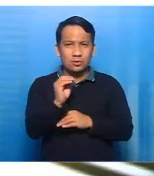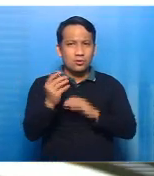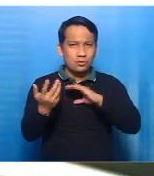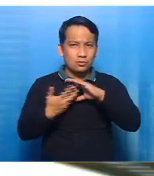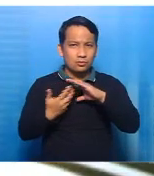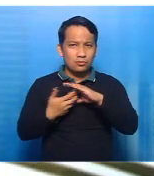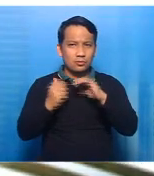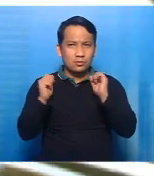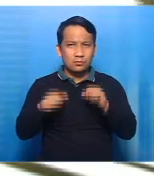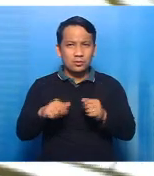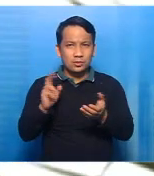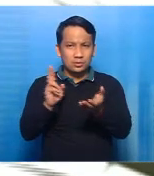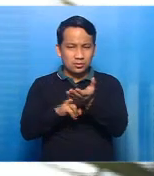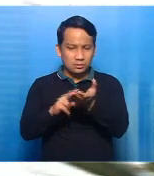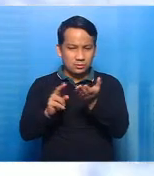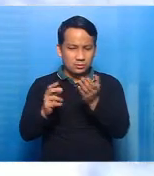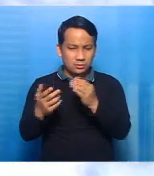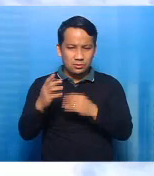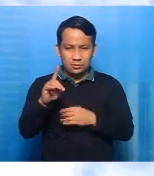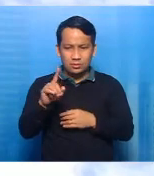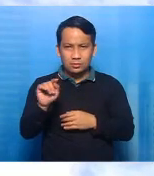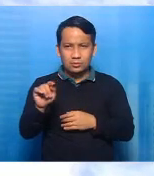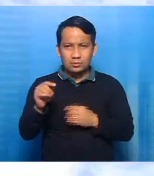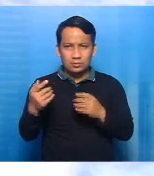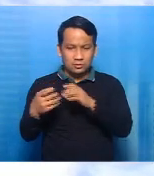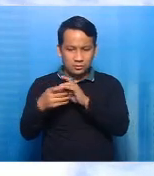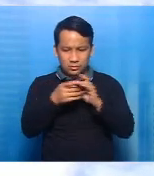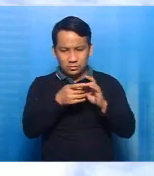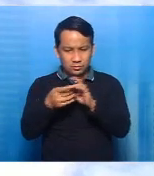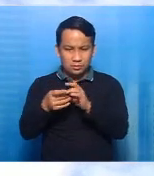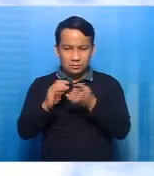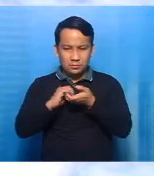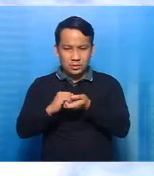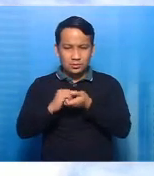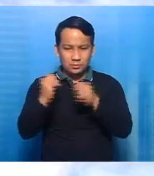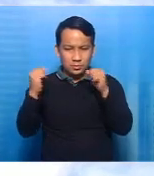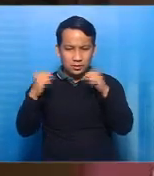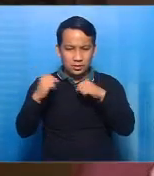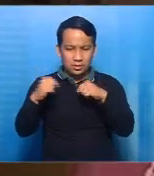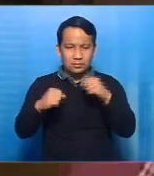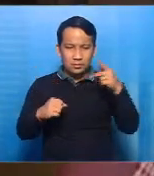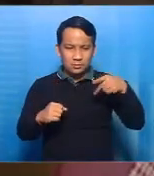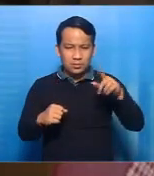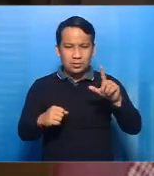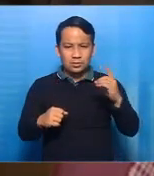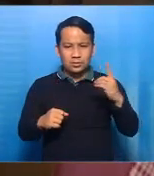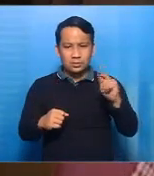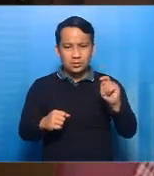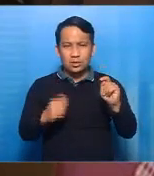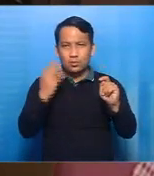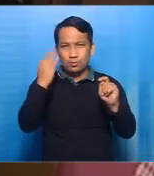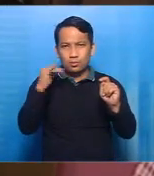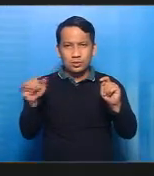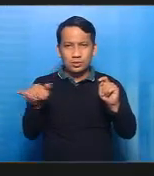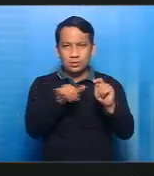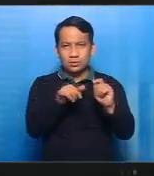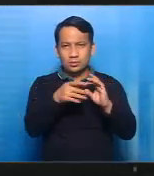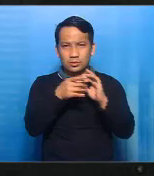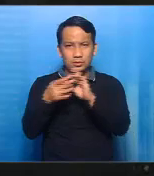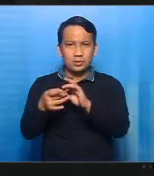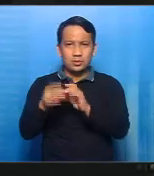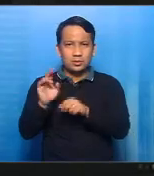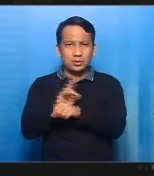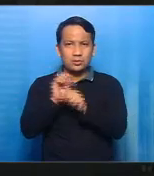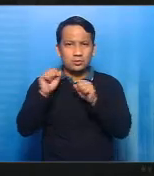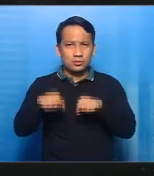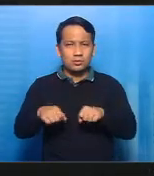customers. Pumirman na rin ang dito ng interconnectivity agreement sa PLDT. Yan ay para makapag-connect ang mga